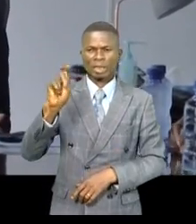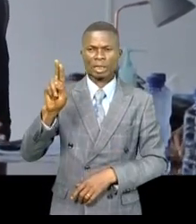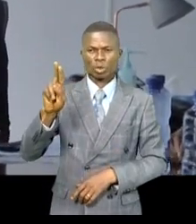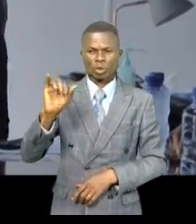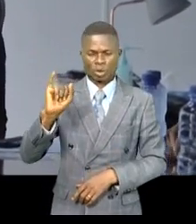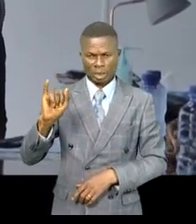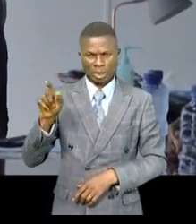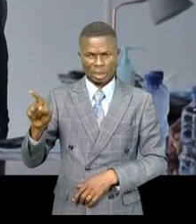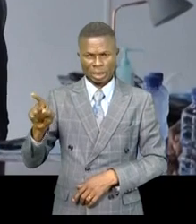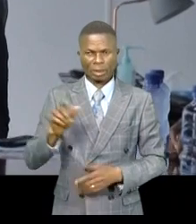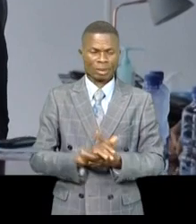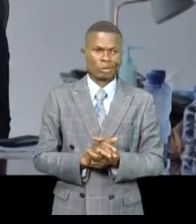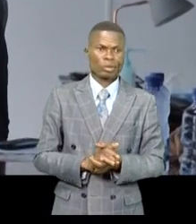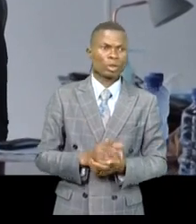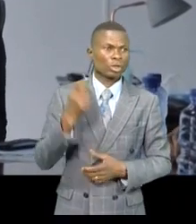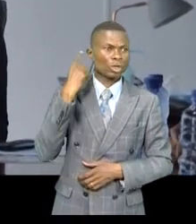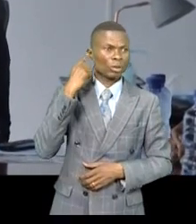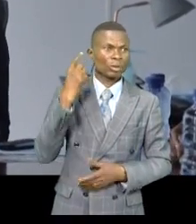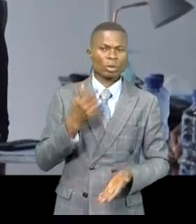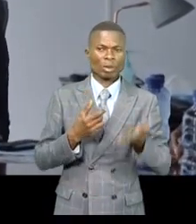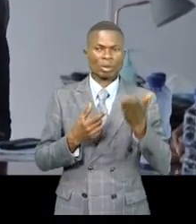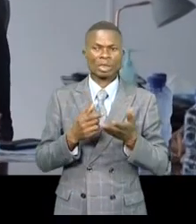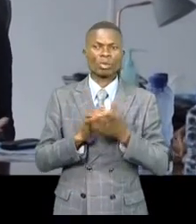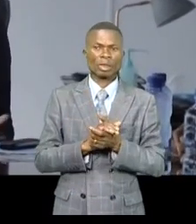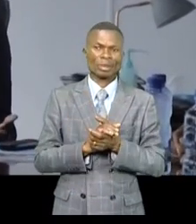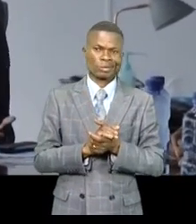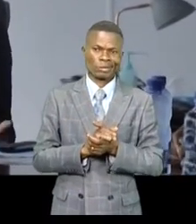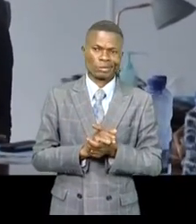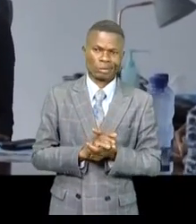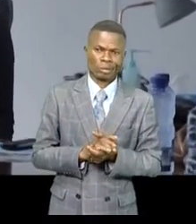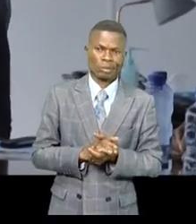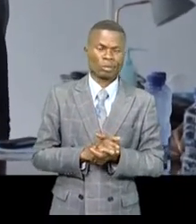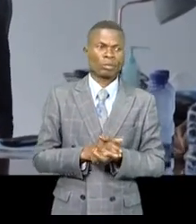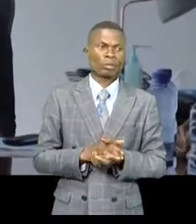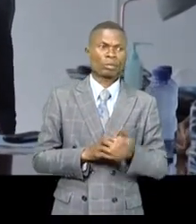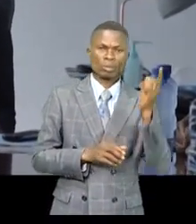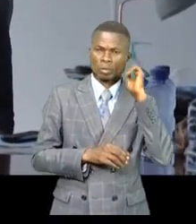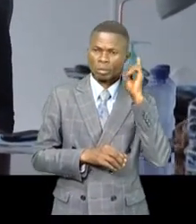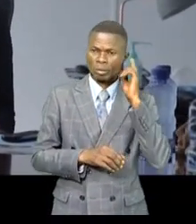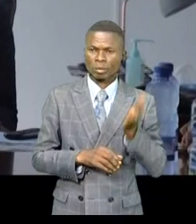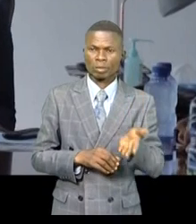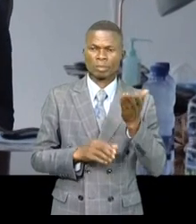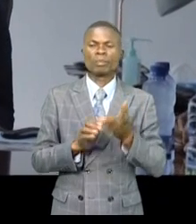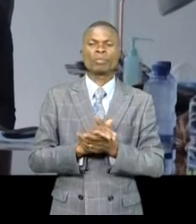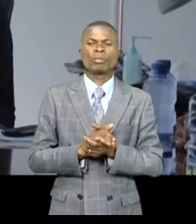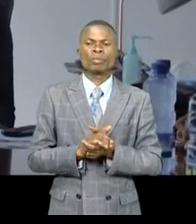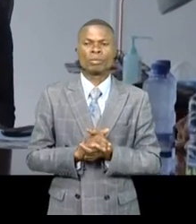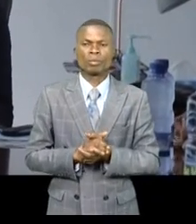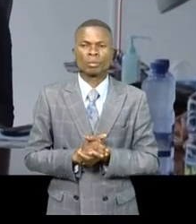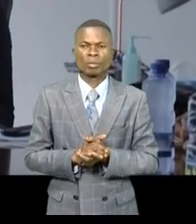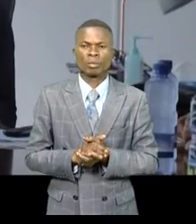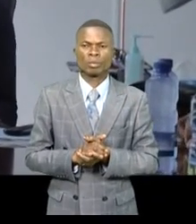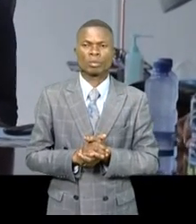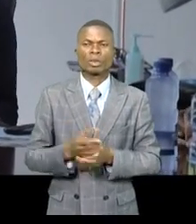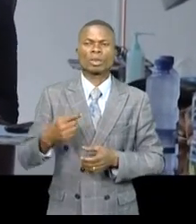décrété, l'état de siège dans les provinces de l'Est, et qu'il a appelé dans son invitation à nous mobiliser.